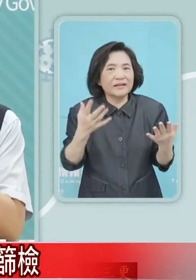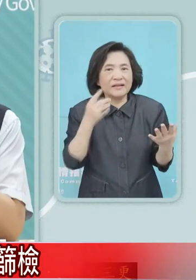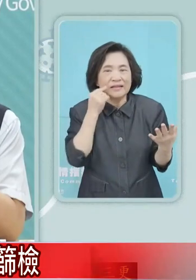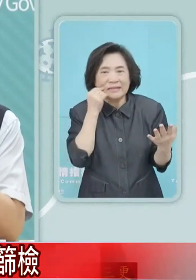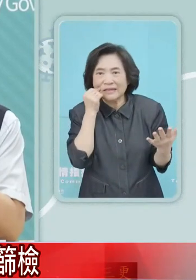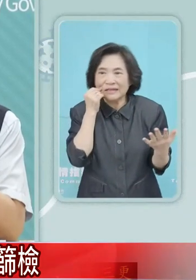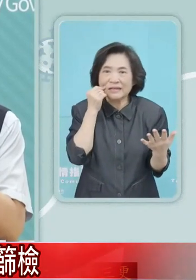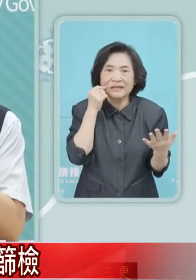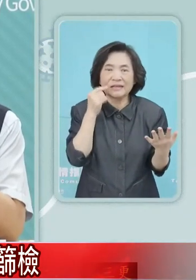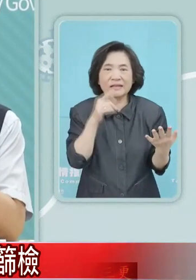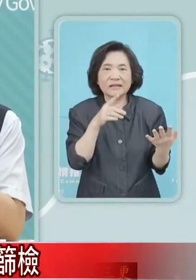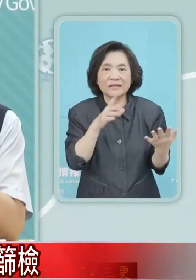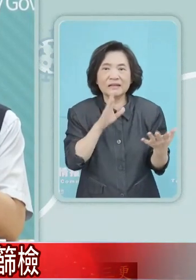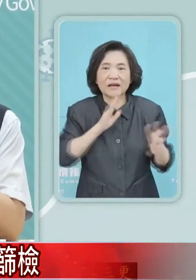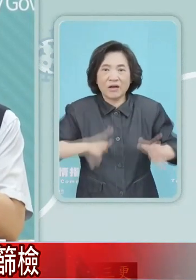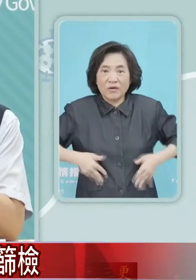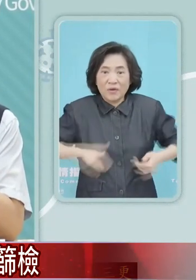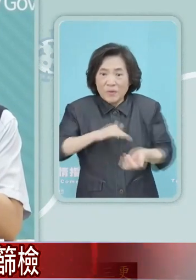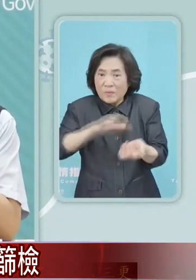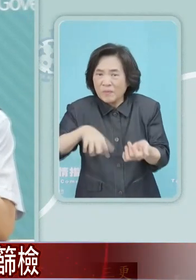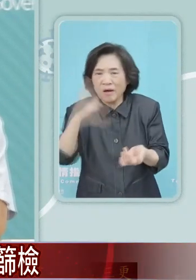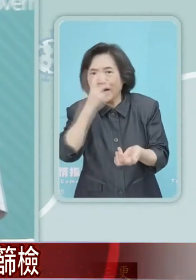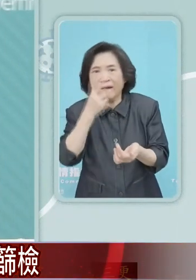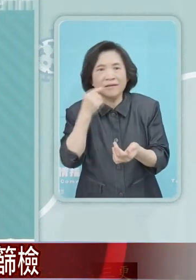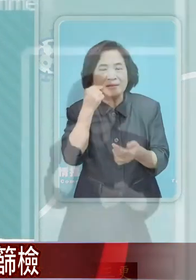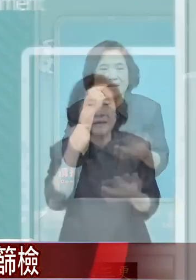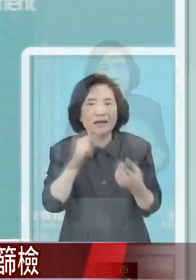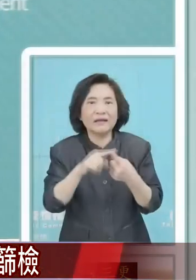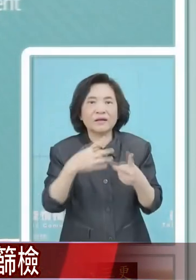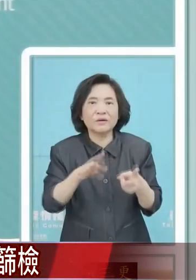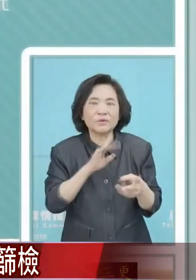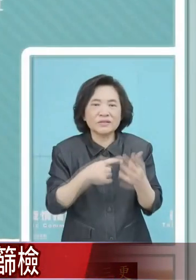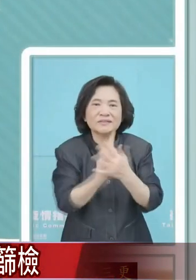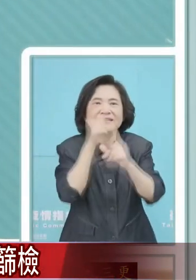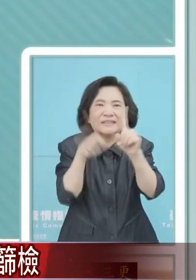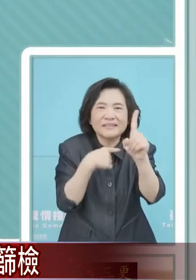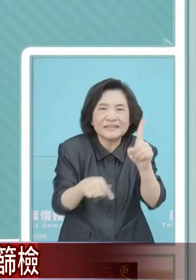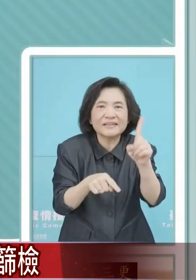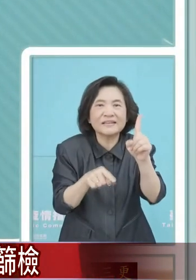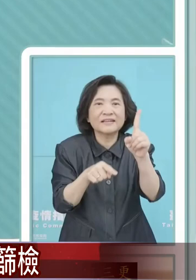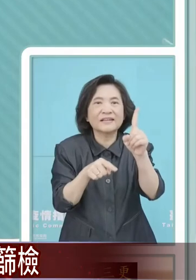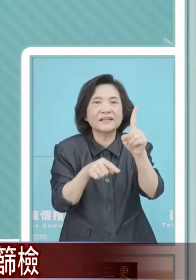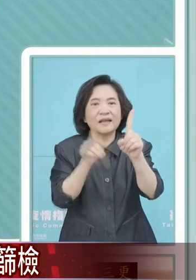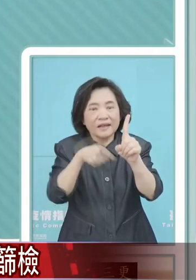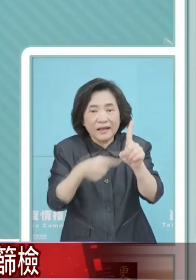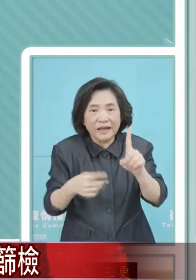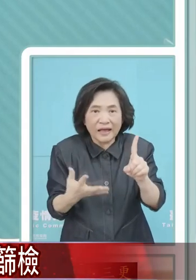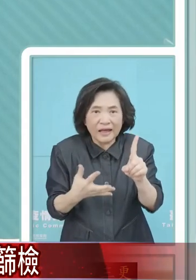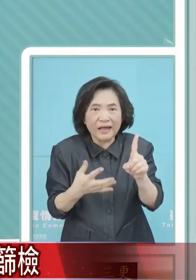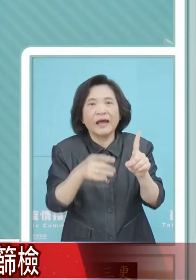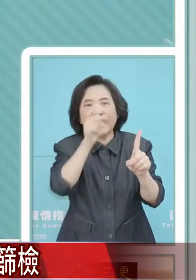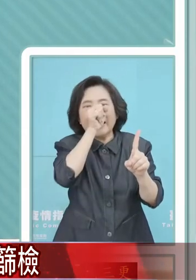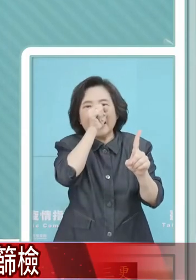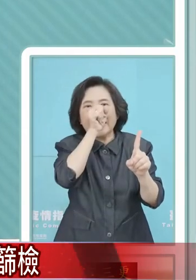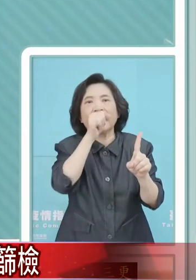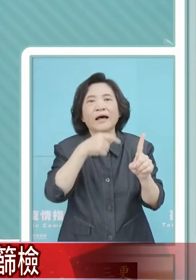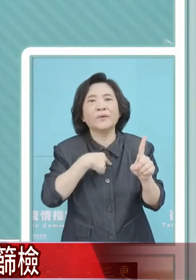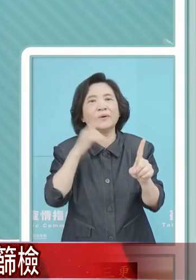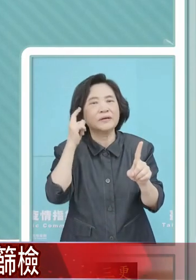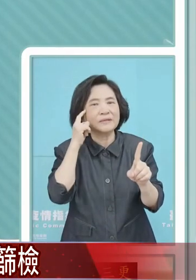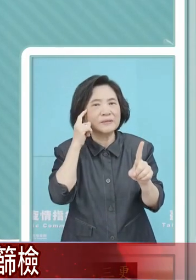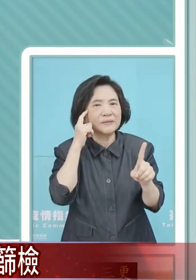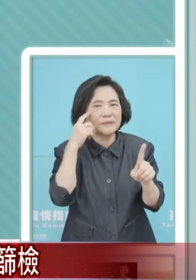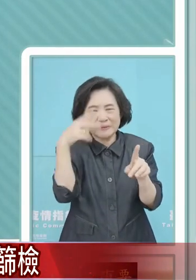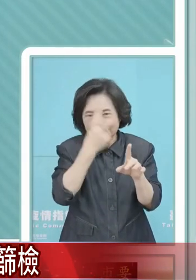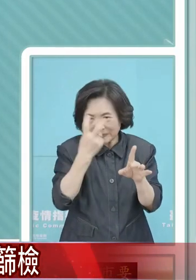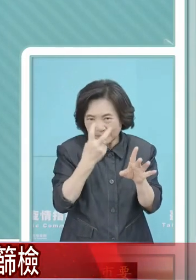这个实验诊断科没有在作业，或者是说只要做一个，这种情形下才用测抗原的